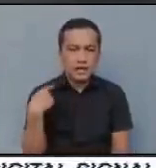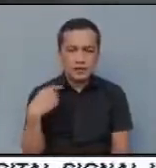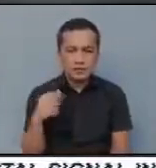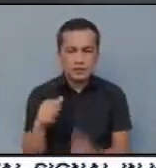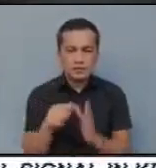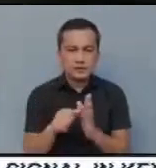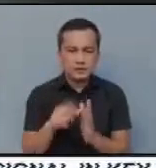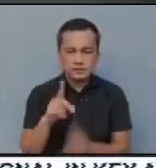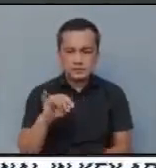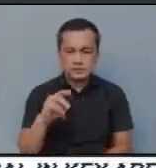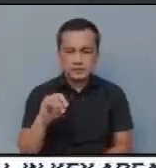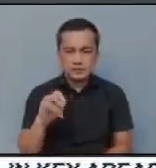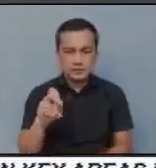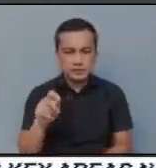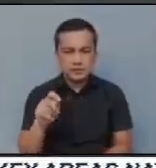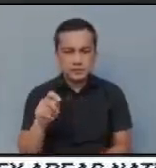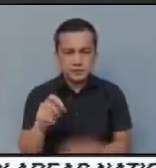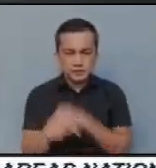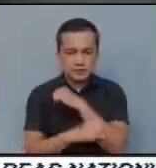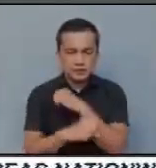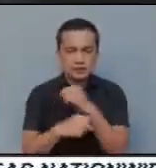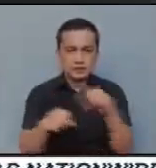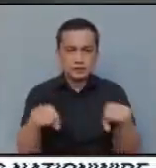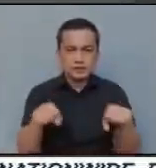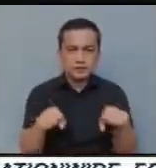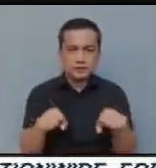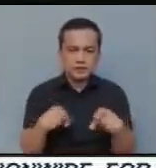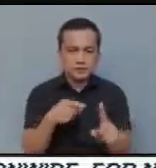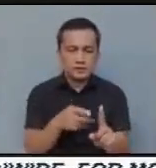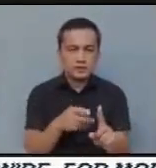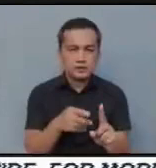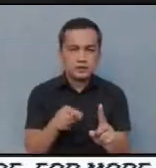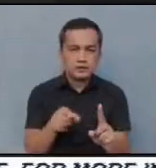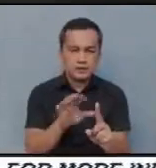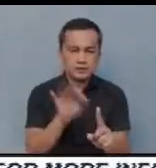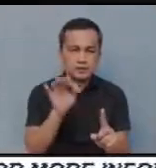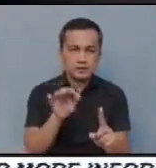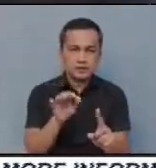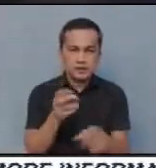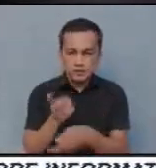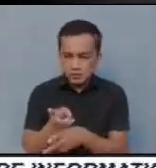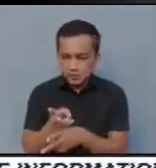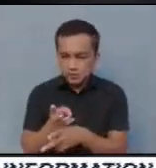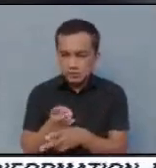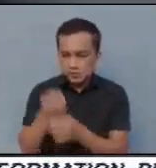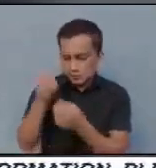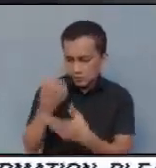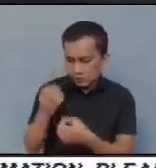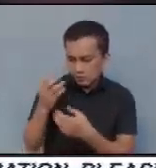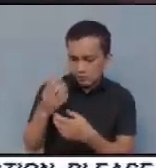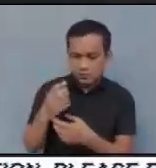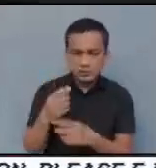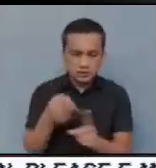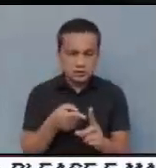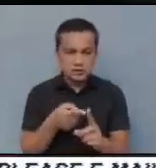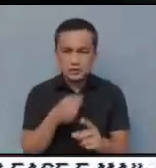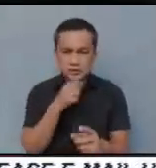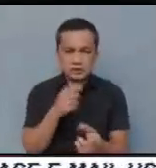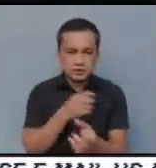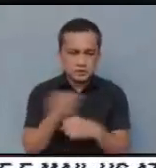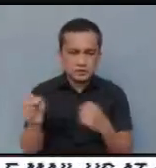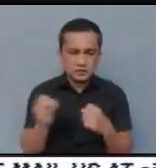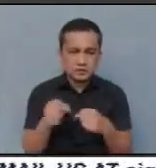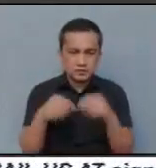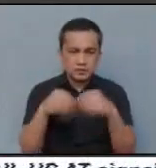ng pocket bike. Natuto ng binata sa tulong ng surveillance at mga impormante. Hindi nabawi ng mga pulis ang nawawalang